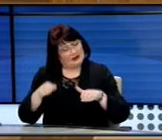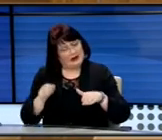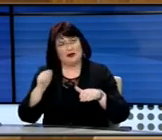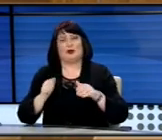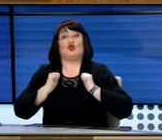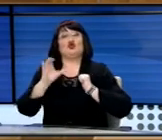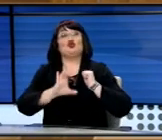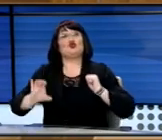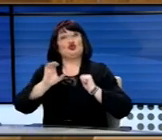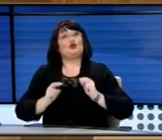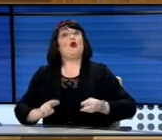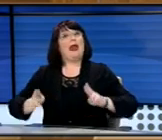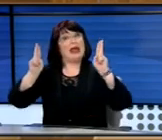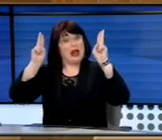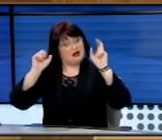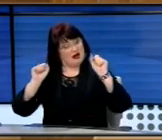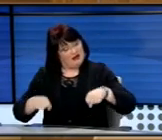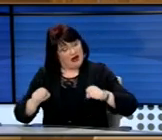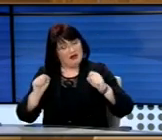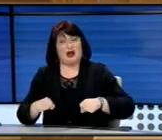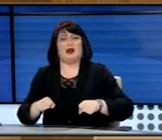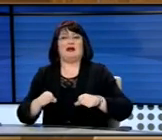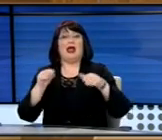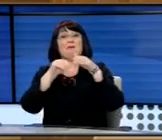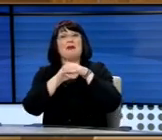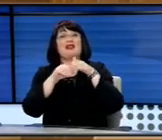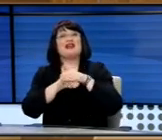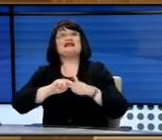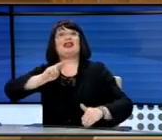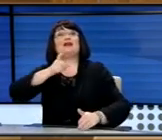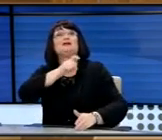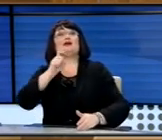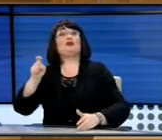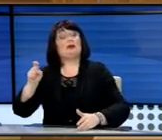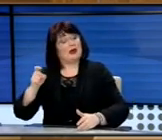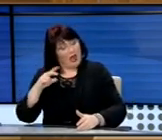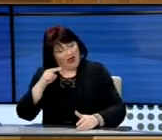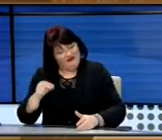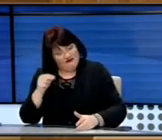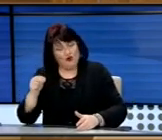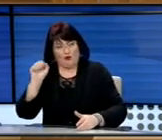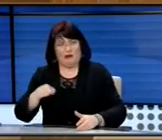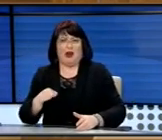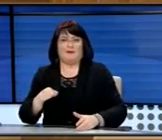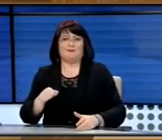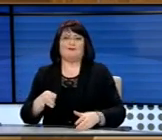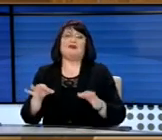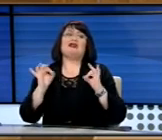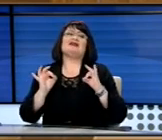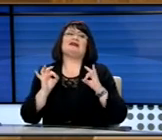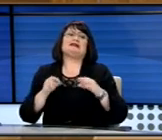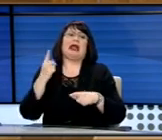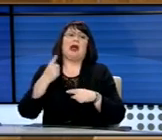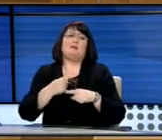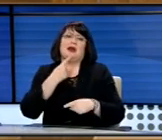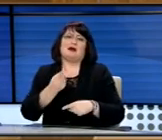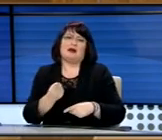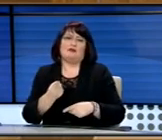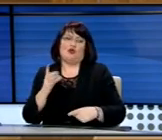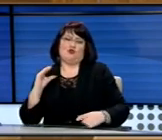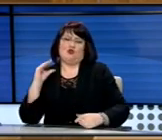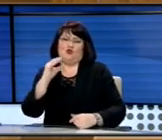Στον τουρισμό, στην ενέργεια και σε άλλους κλάδους επενδύθηκαν δισεκατομμύρια ευρώ. Φυσικά, μια απλή αναφορά στον όγκο